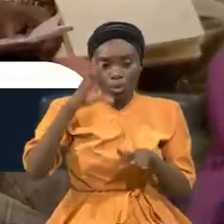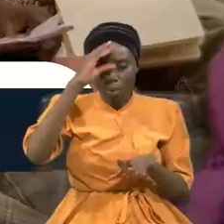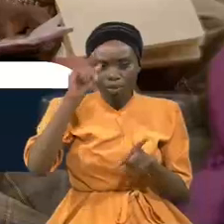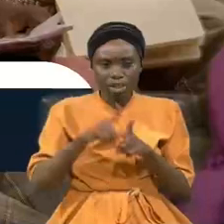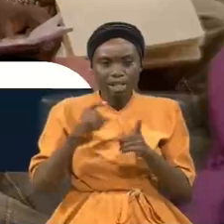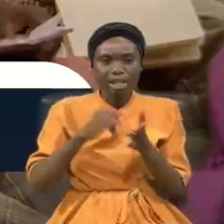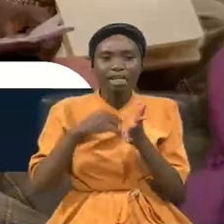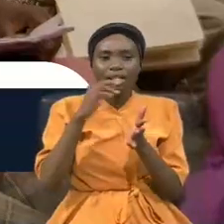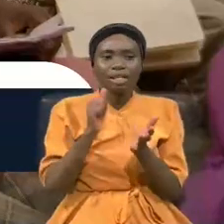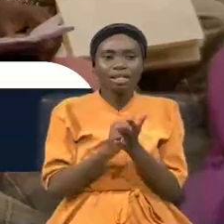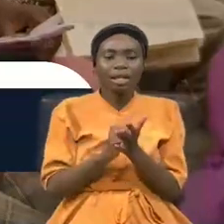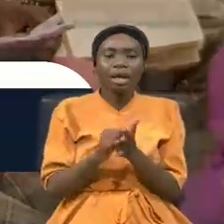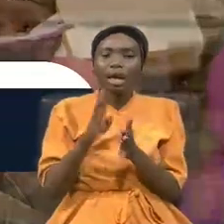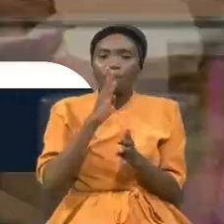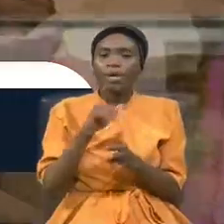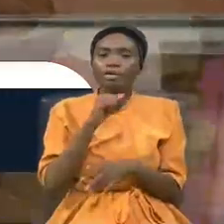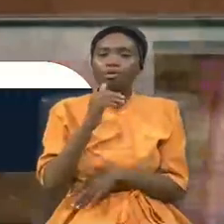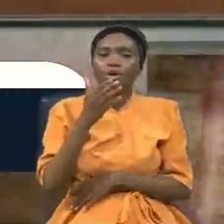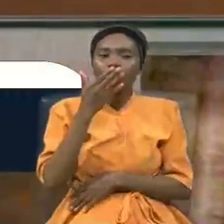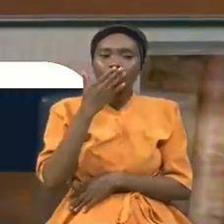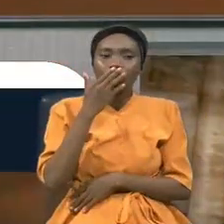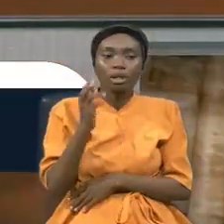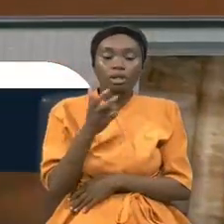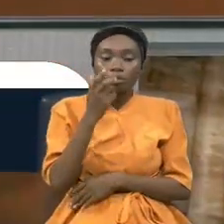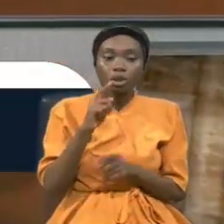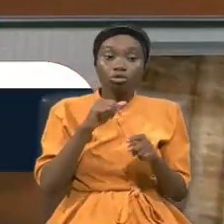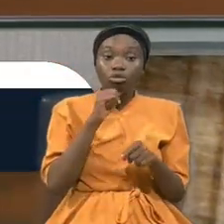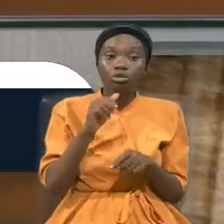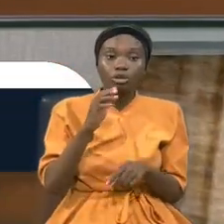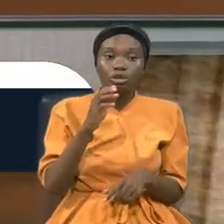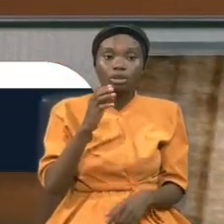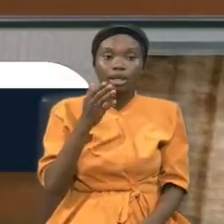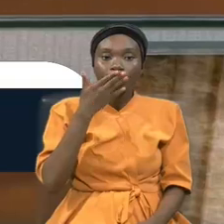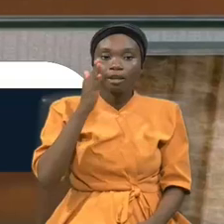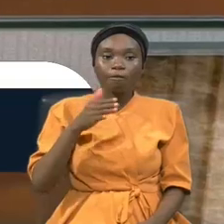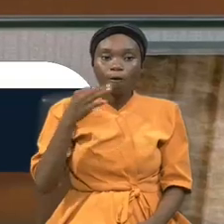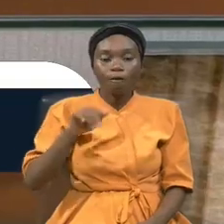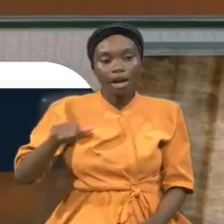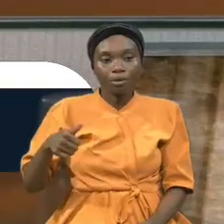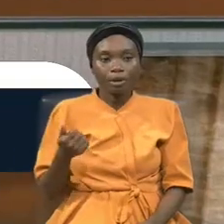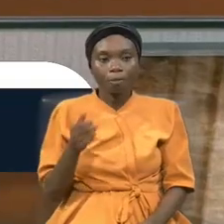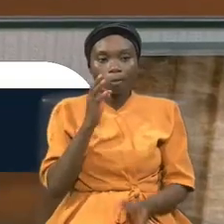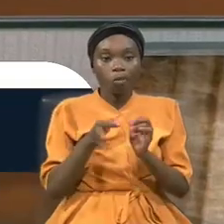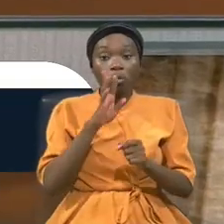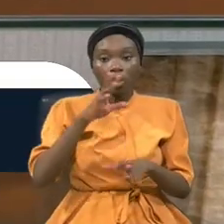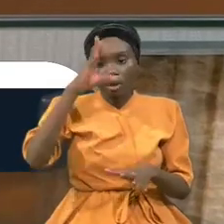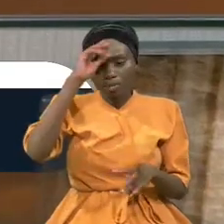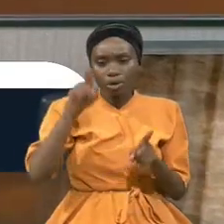frères et dit, ne parlez point mal les uns des autres. Frères, si vous êtes frères, si vous